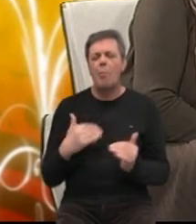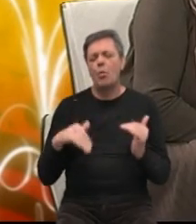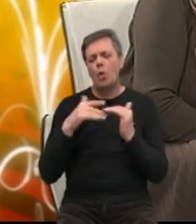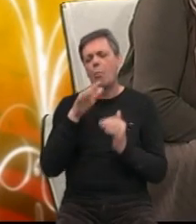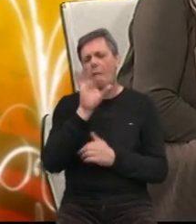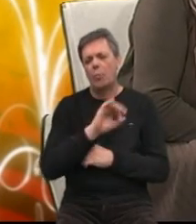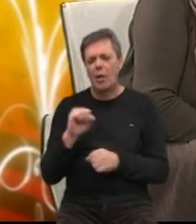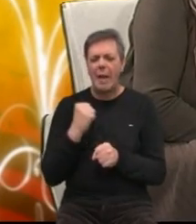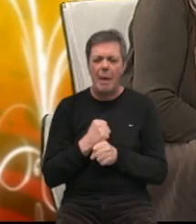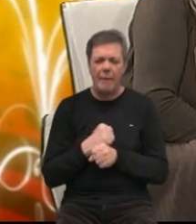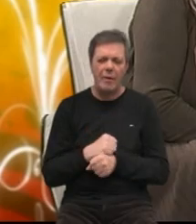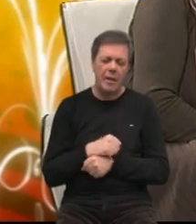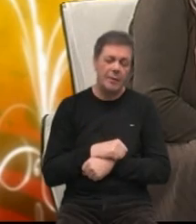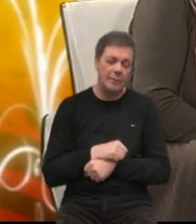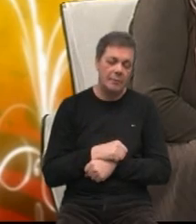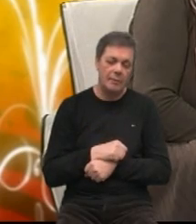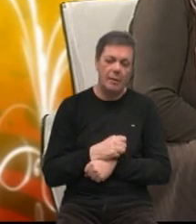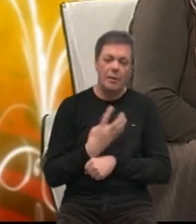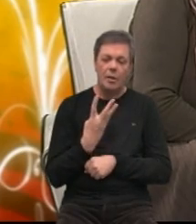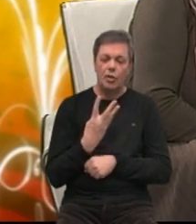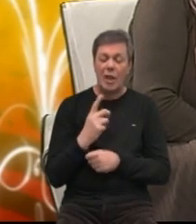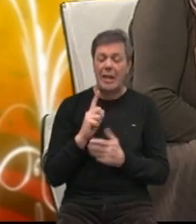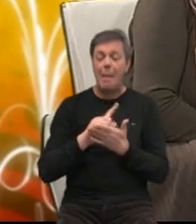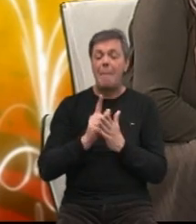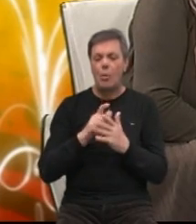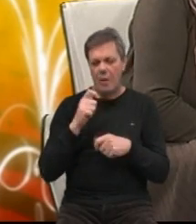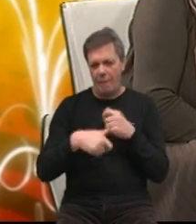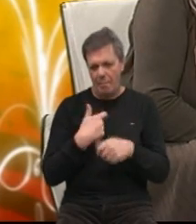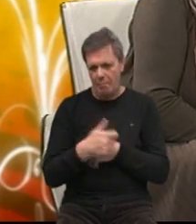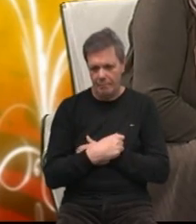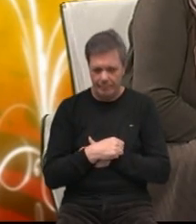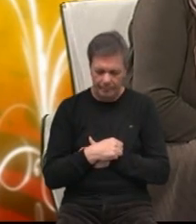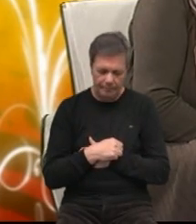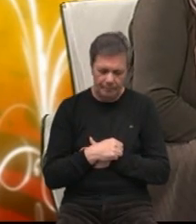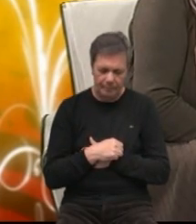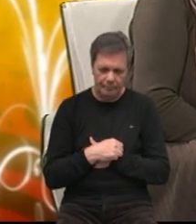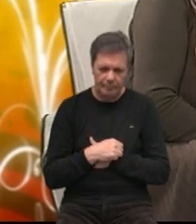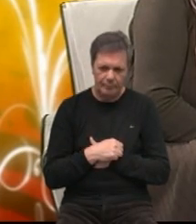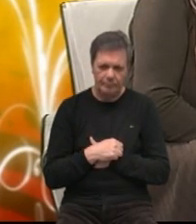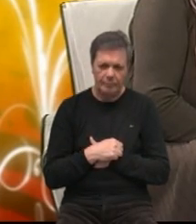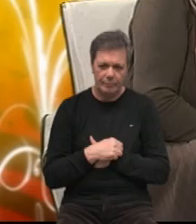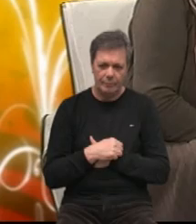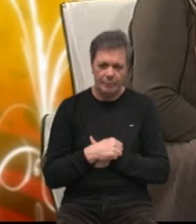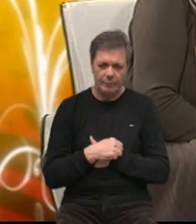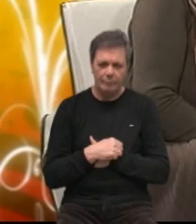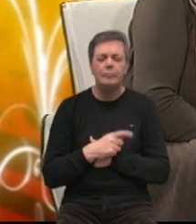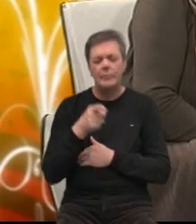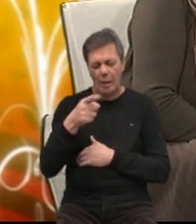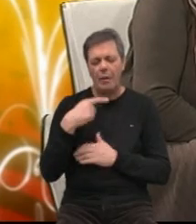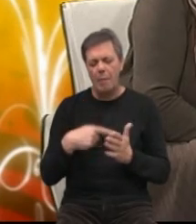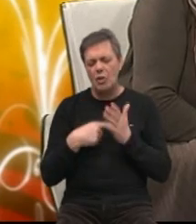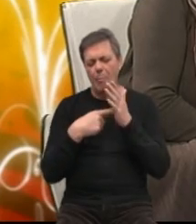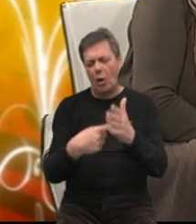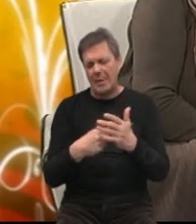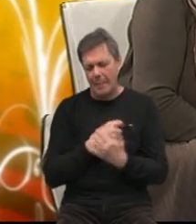ovog projekta napravili 4-minutni film. Odlično, o demenciji. Pa, dobro, pa ćemo ga i pa dobiti, će biti pa ćemo prikazan dobiti. Premjerno